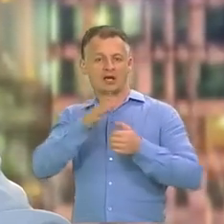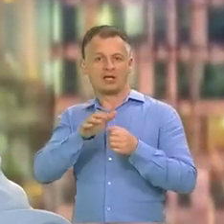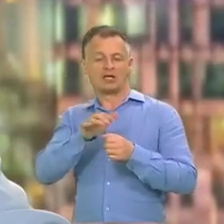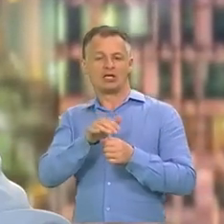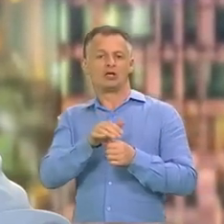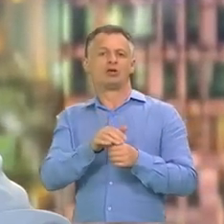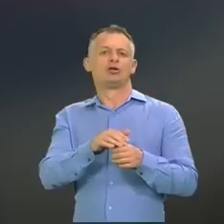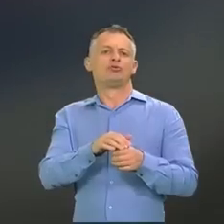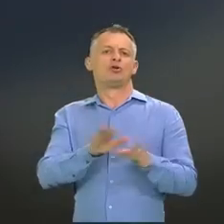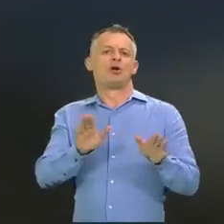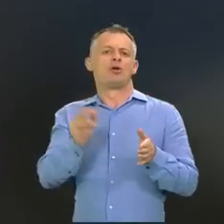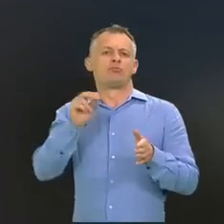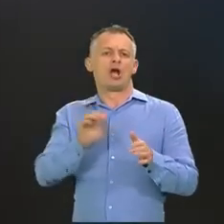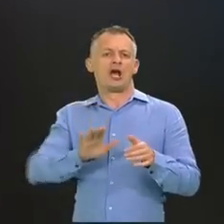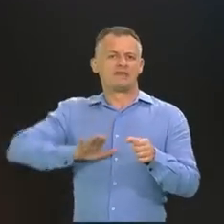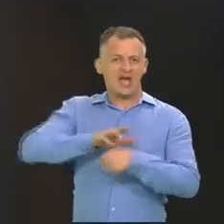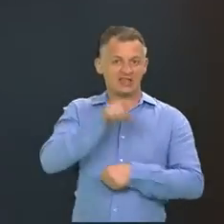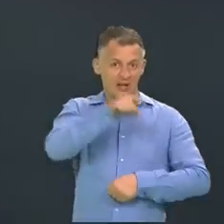atacat.